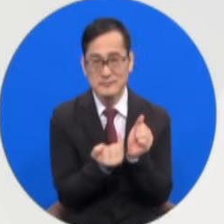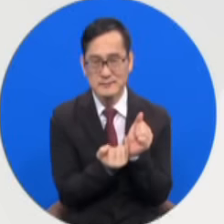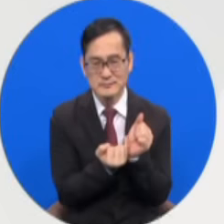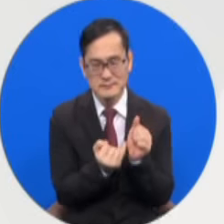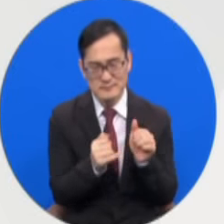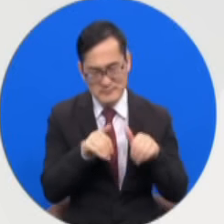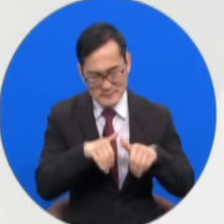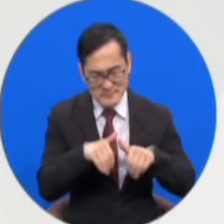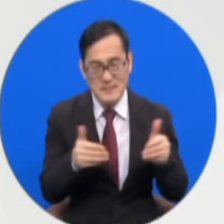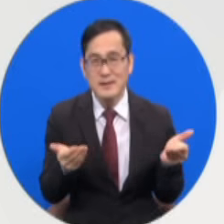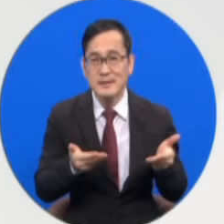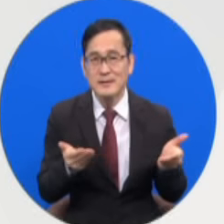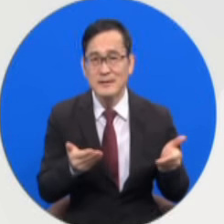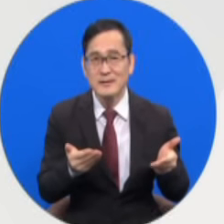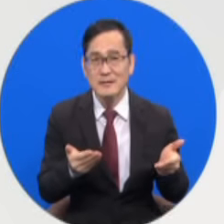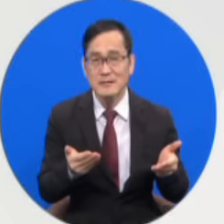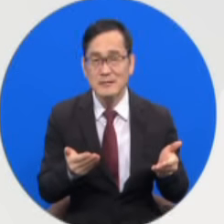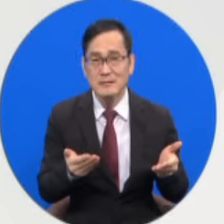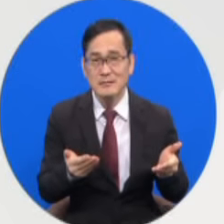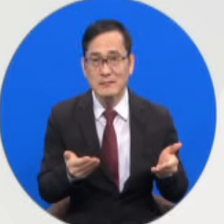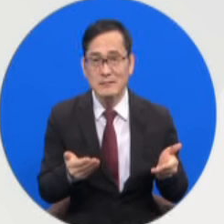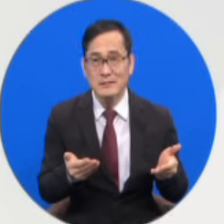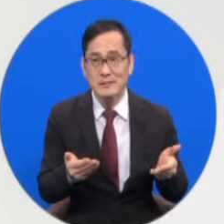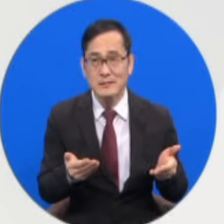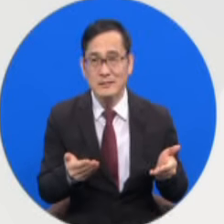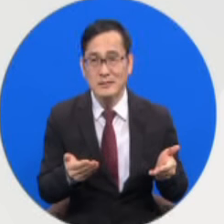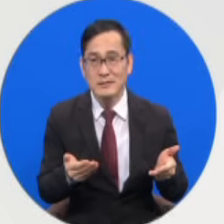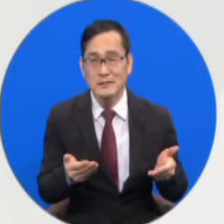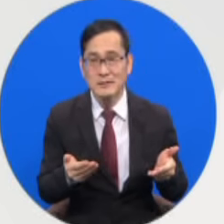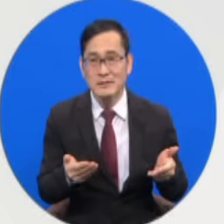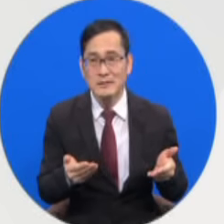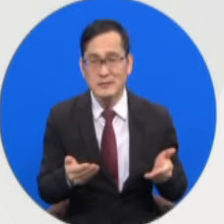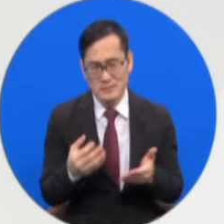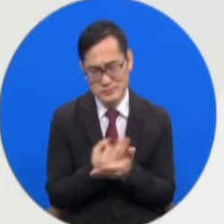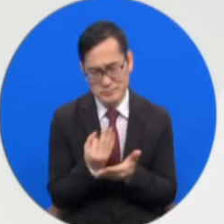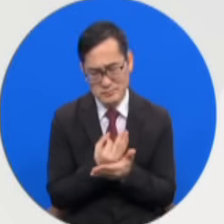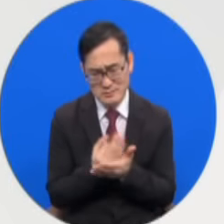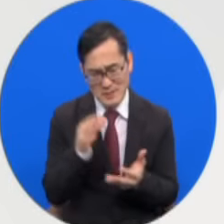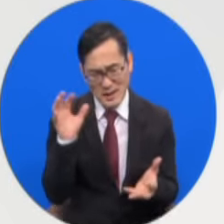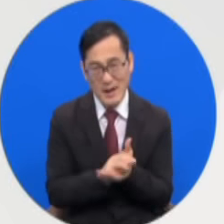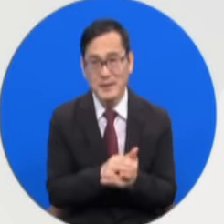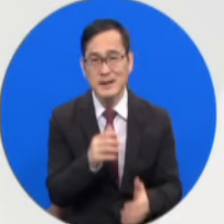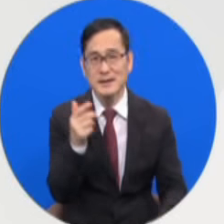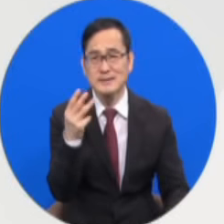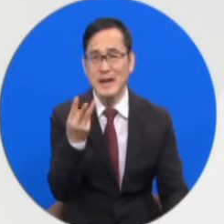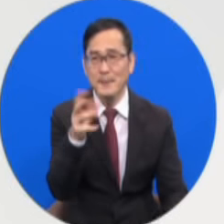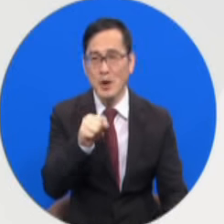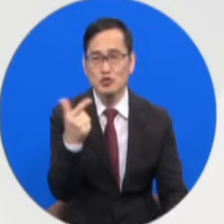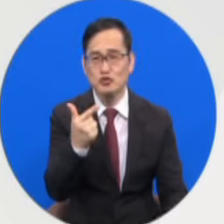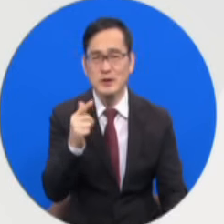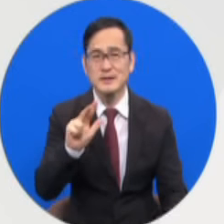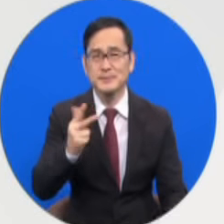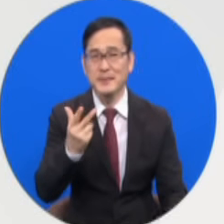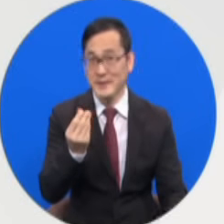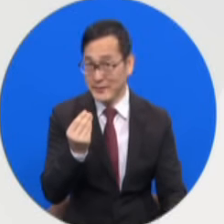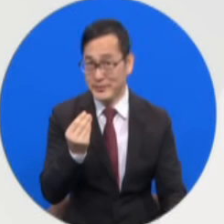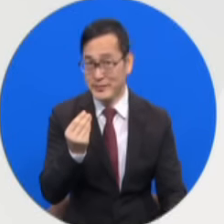배모씨 총 3억 67만 700만 원의 근로 소득으로 추정이 돼요 근로 소득만 보면 여당 박수영